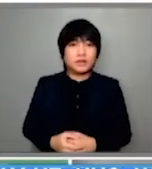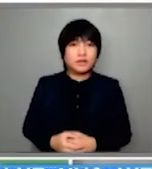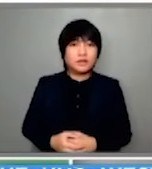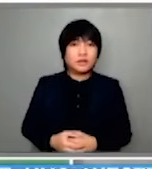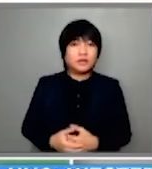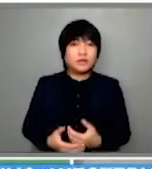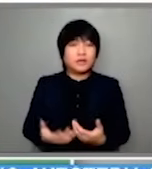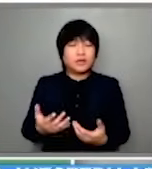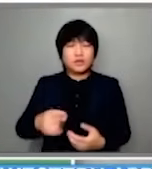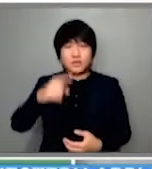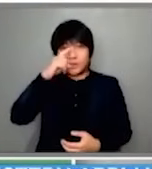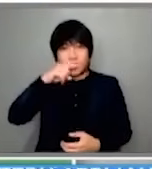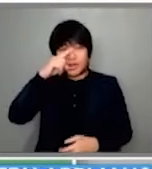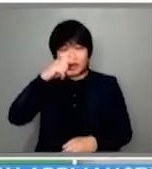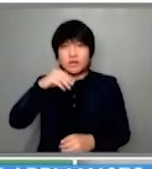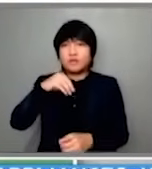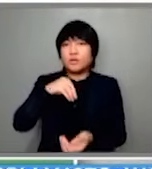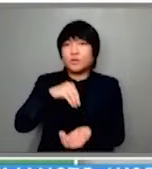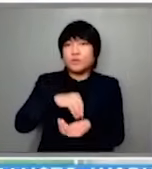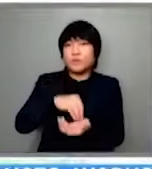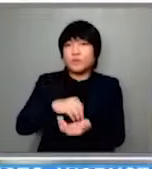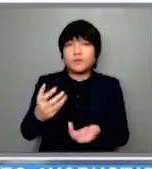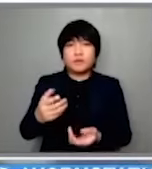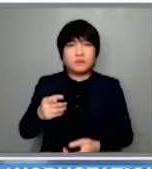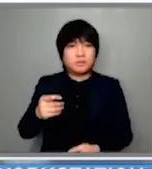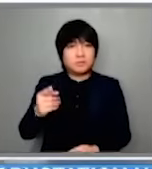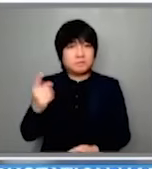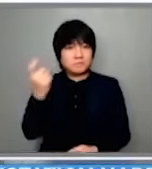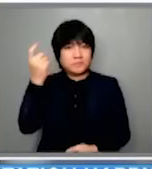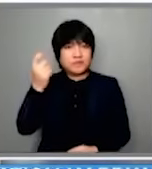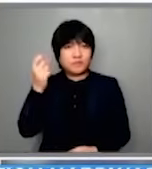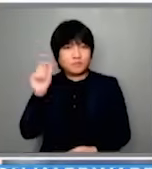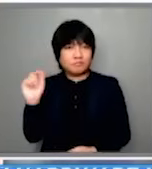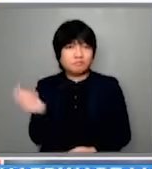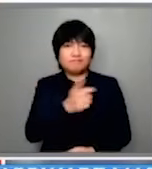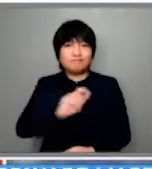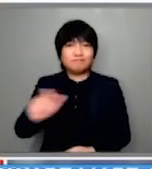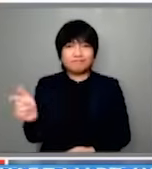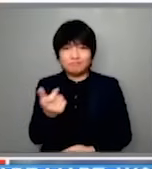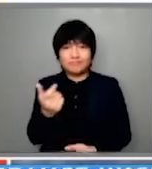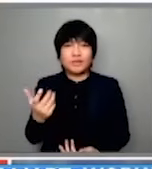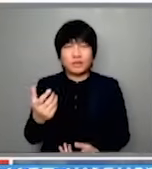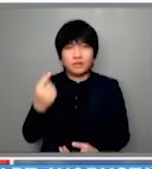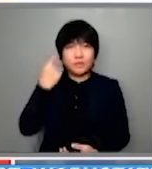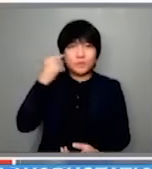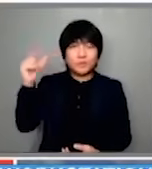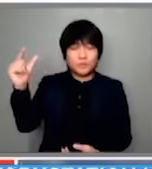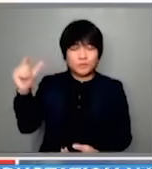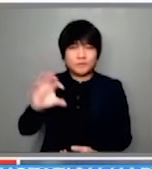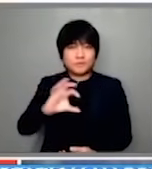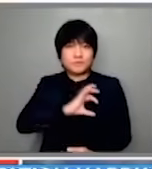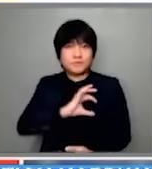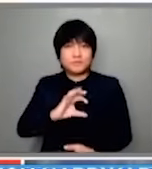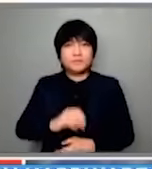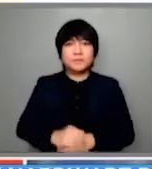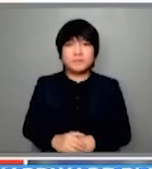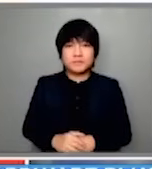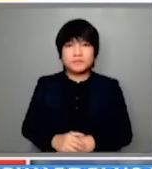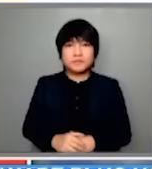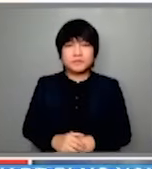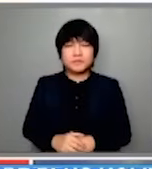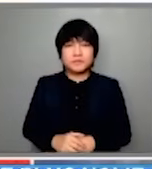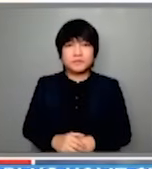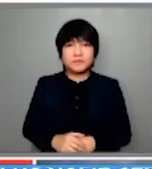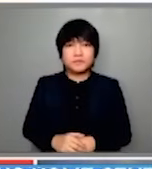sa Under-17 Mixed Doubles. Sa Bationex sa Pamutani Junior International Series 2023 sa Bangkok, Thailand.